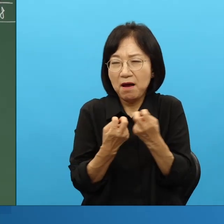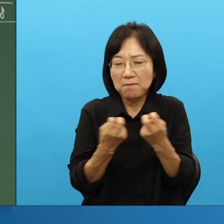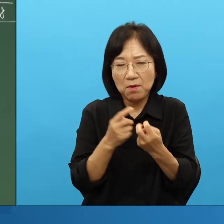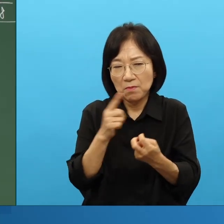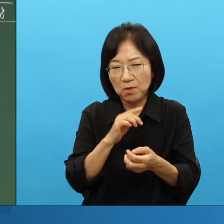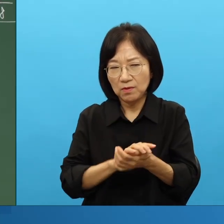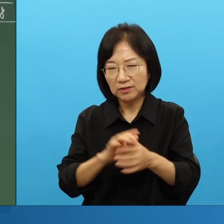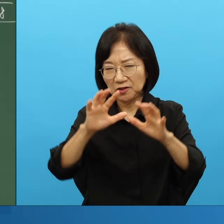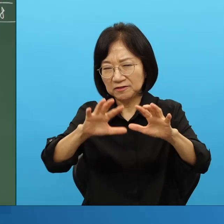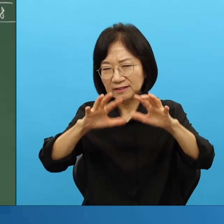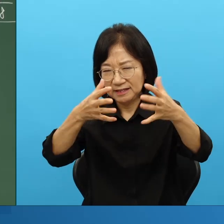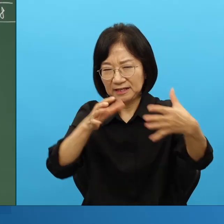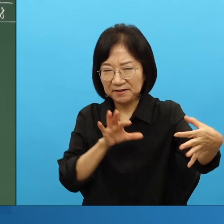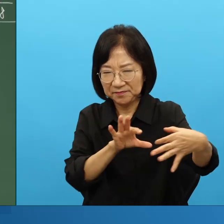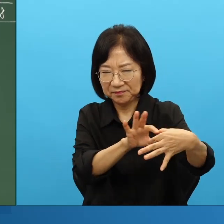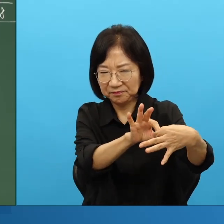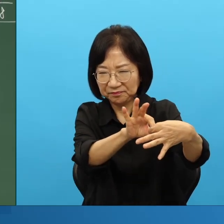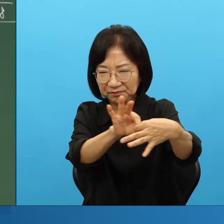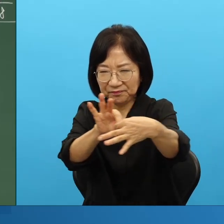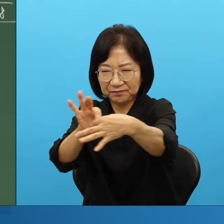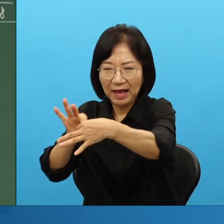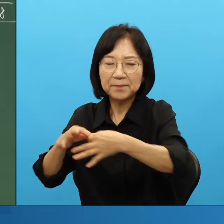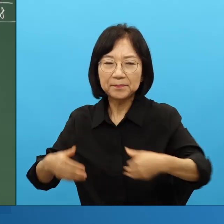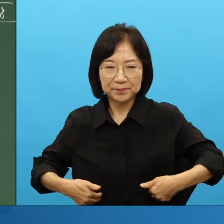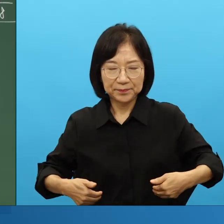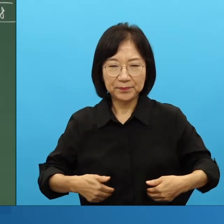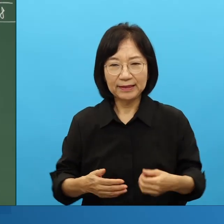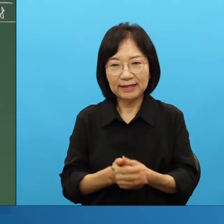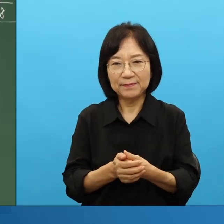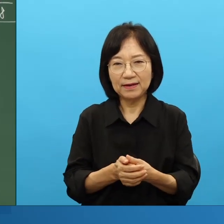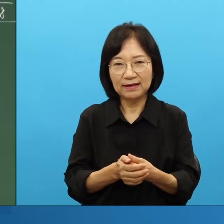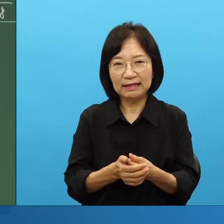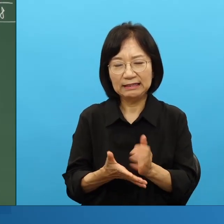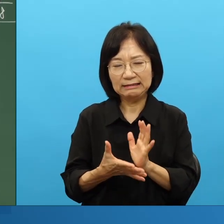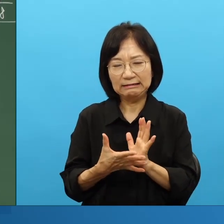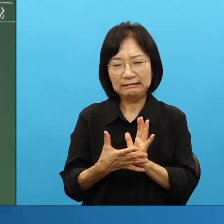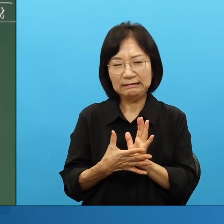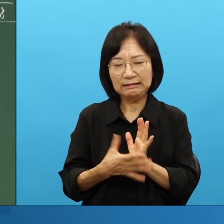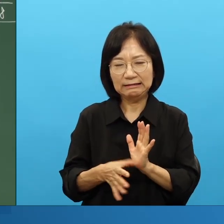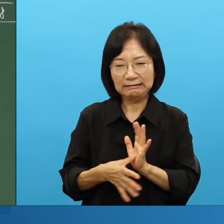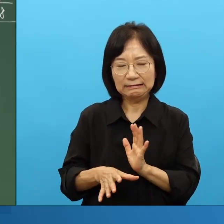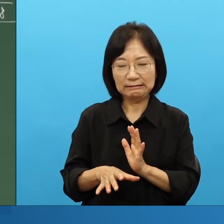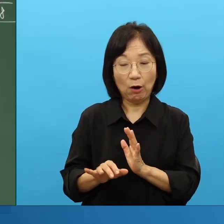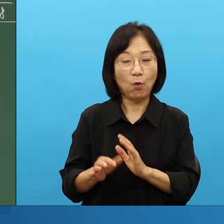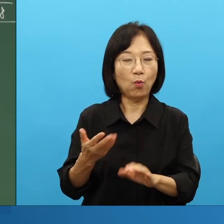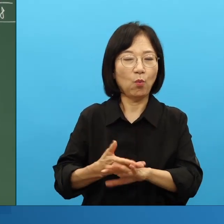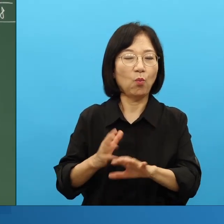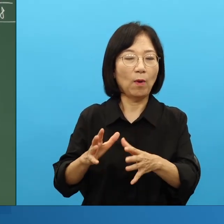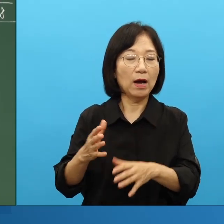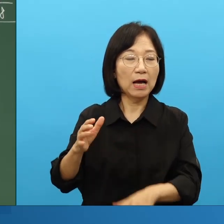된다. 应该与世界联手。 그래서 이세벨 같은 이런 이방 여자를 데리고 와야 된다.